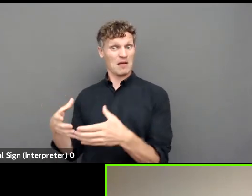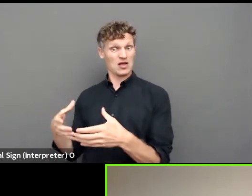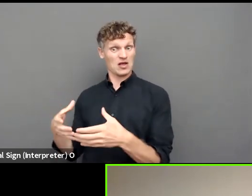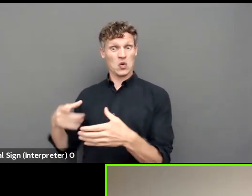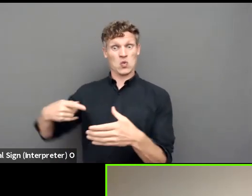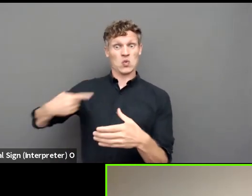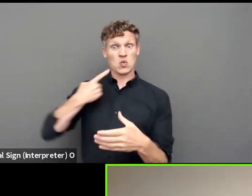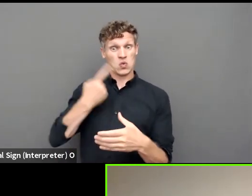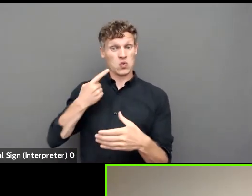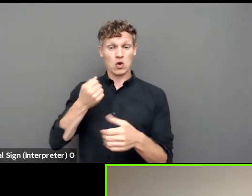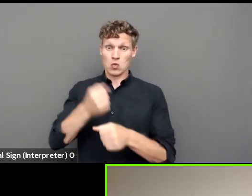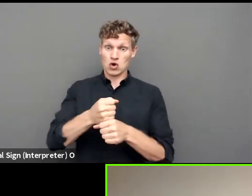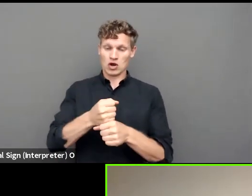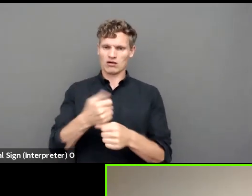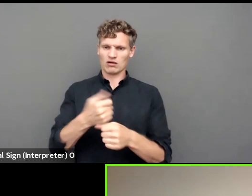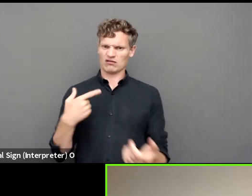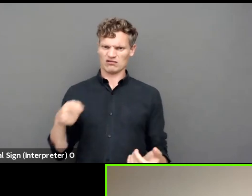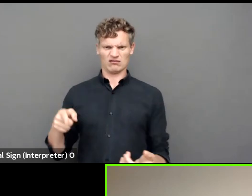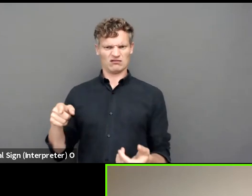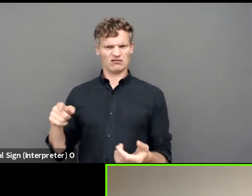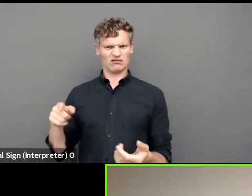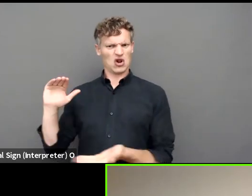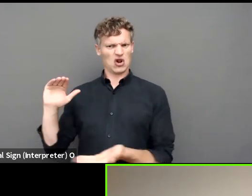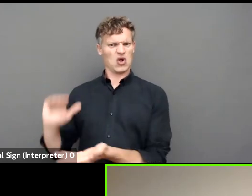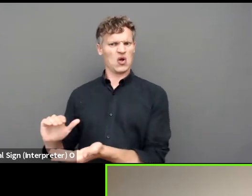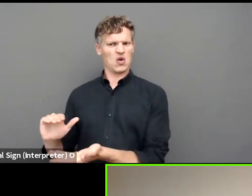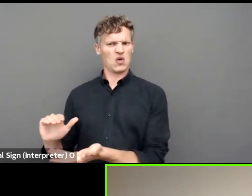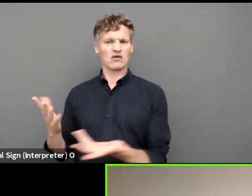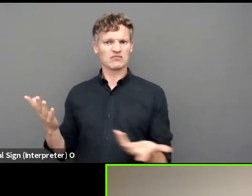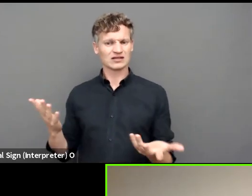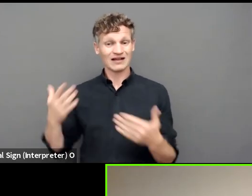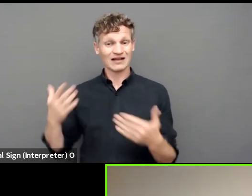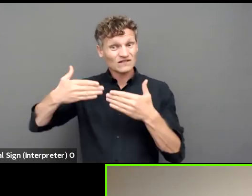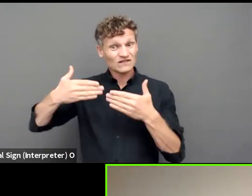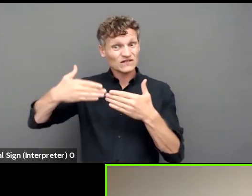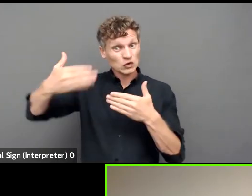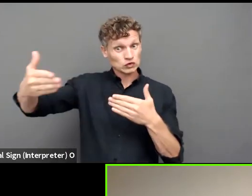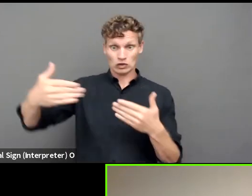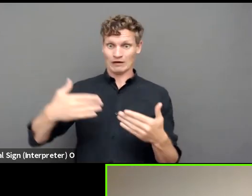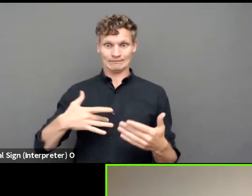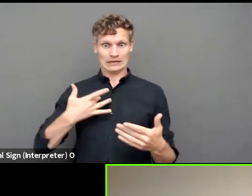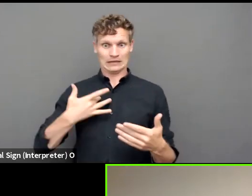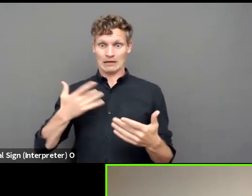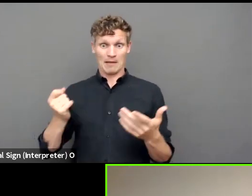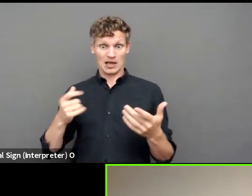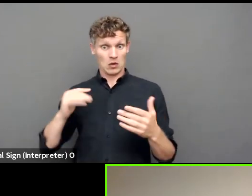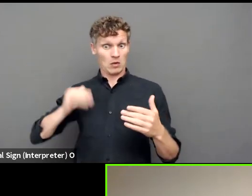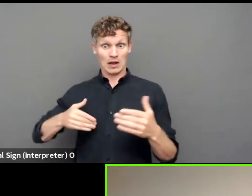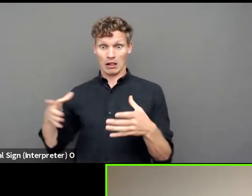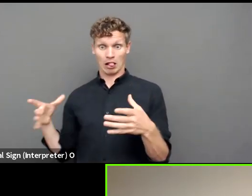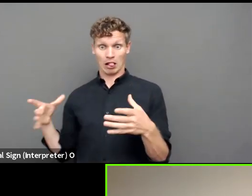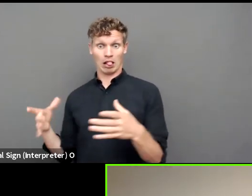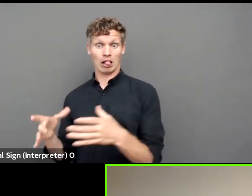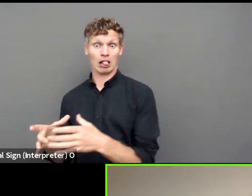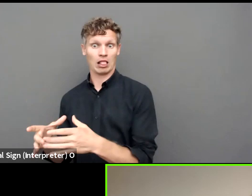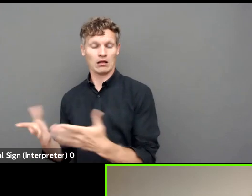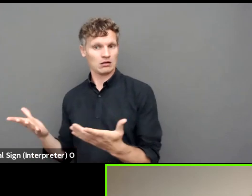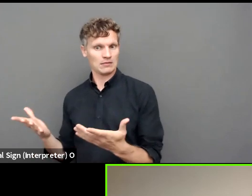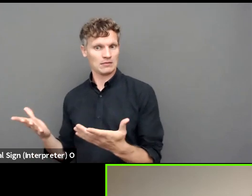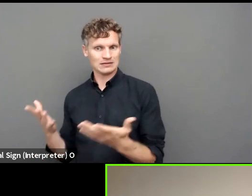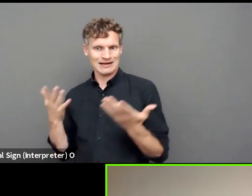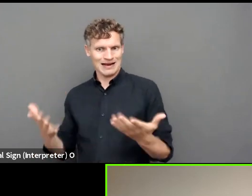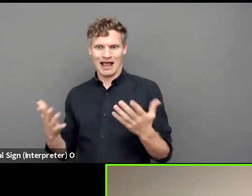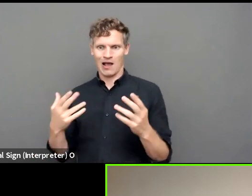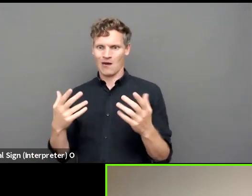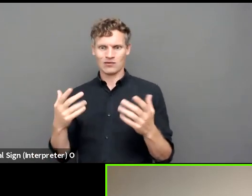dans la Constitution au Maroc. Elle est également dans le Code du travail. Et depuis 2020, le